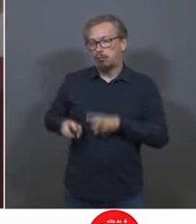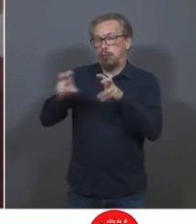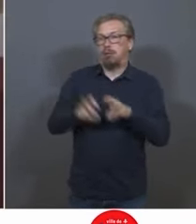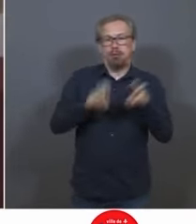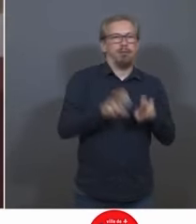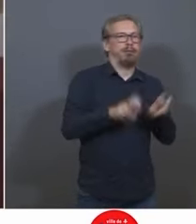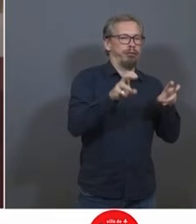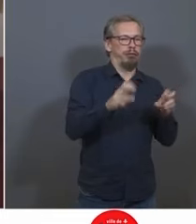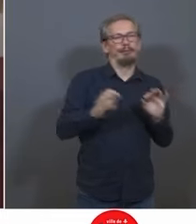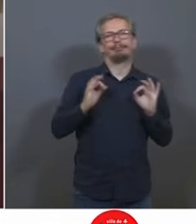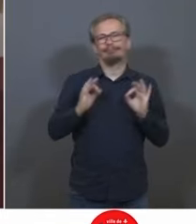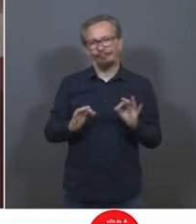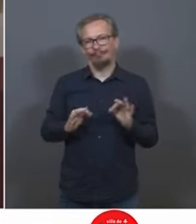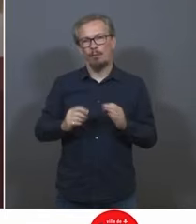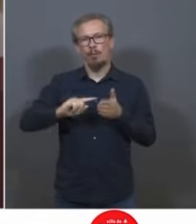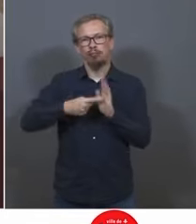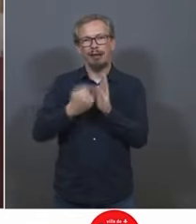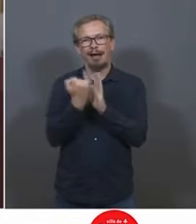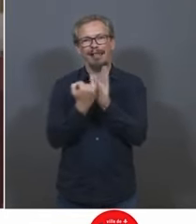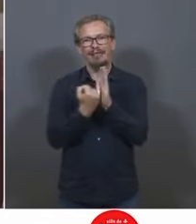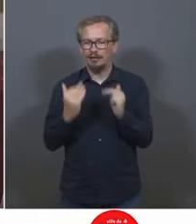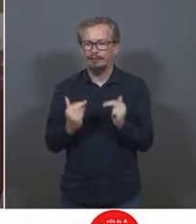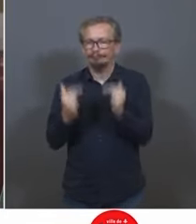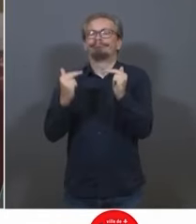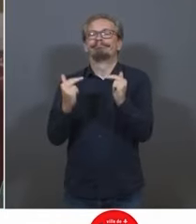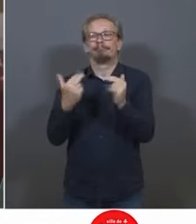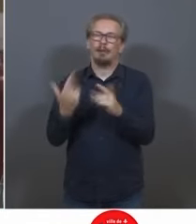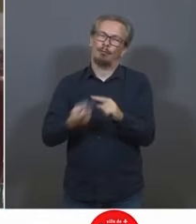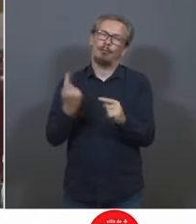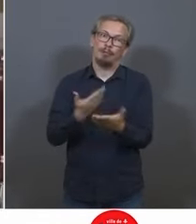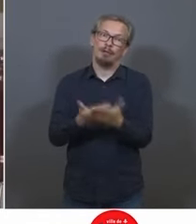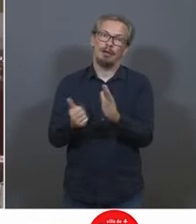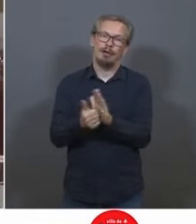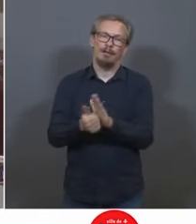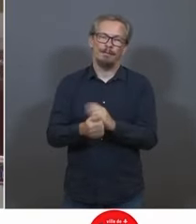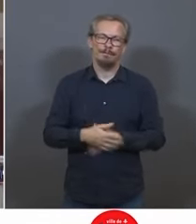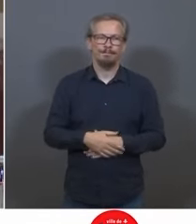laquelle la revalorisation du point d'indice compte pour une part importante.